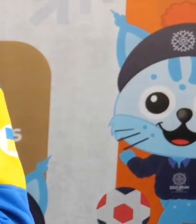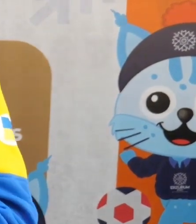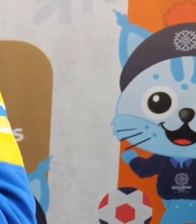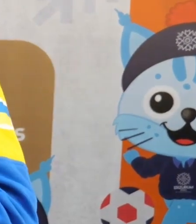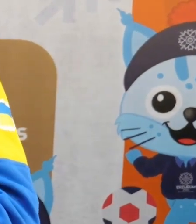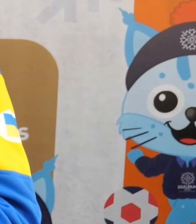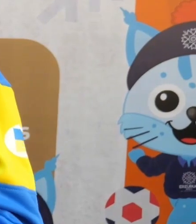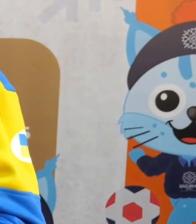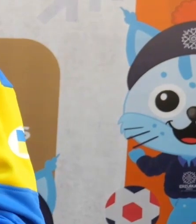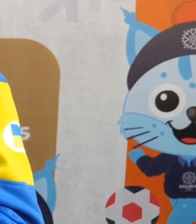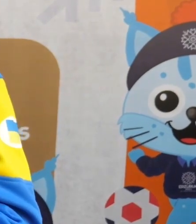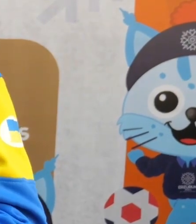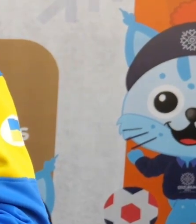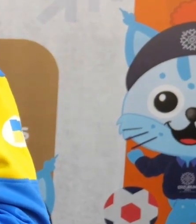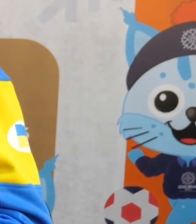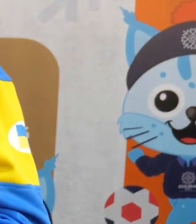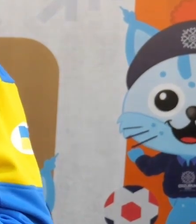часом.